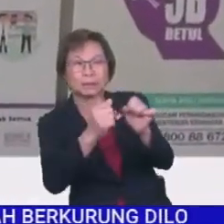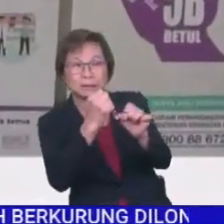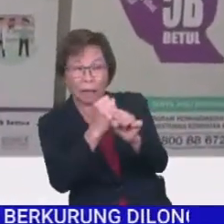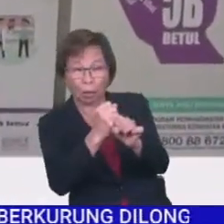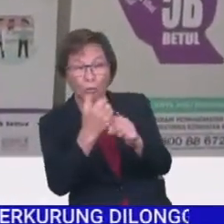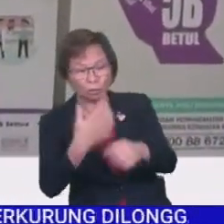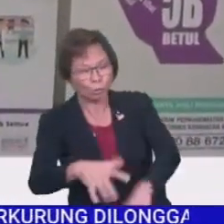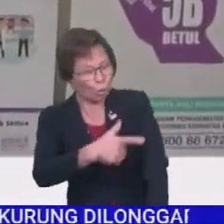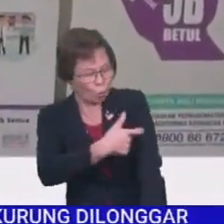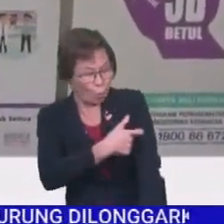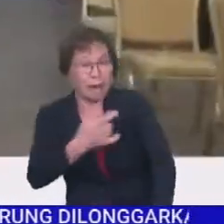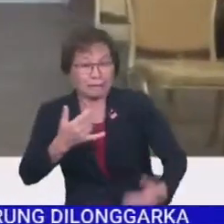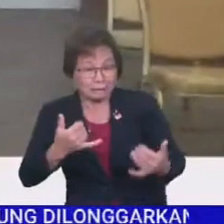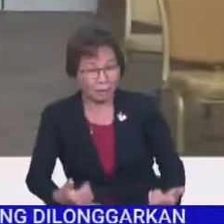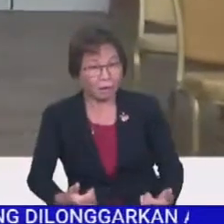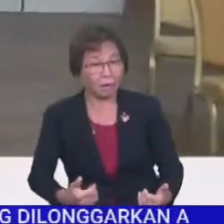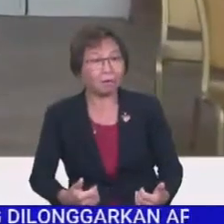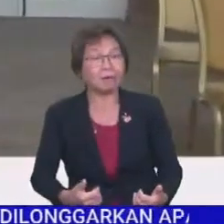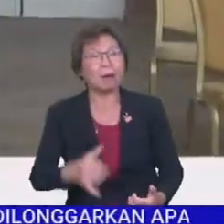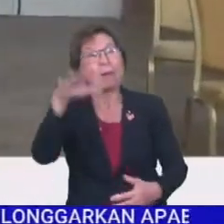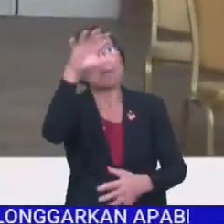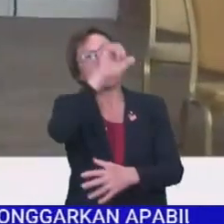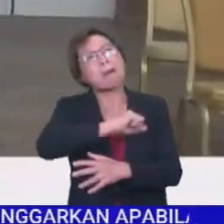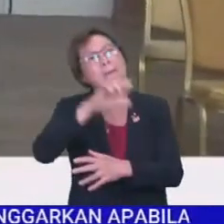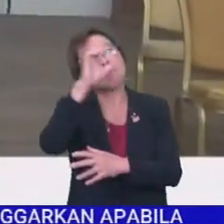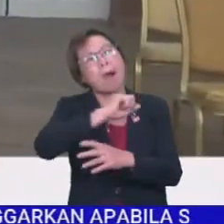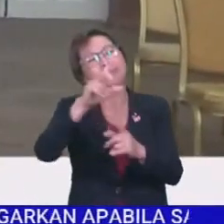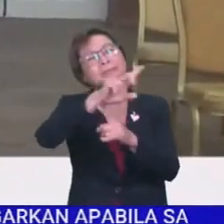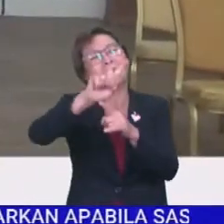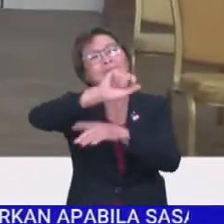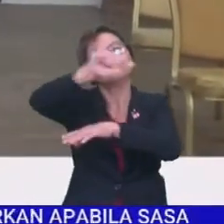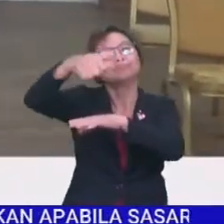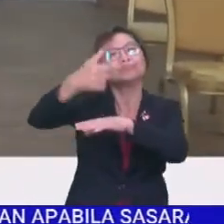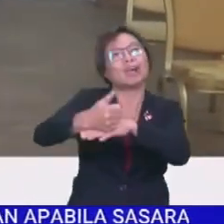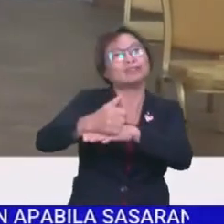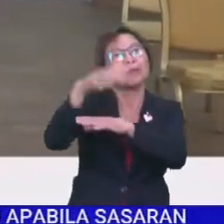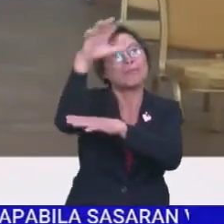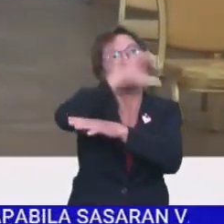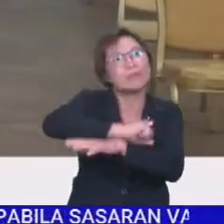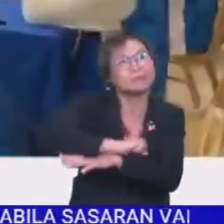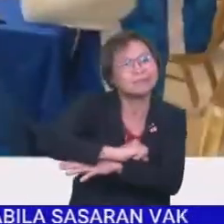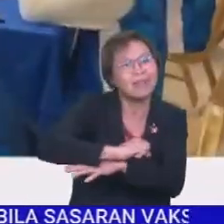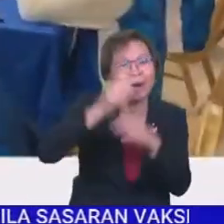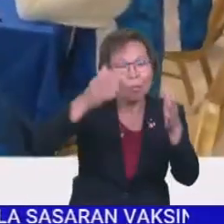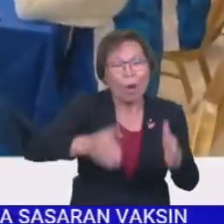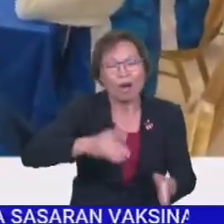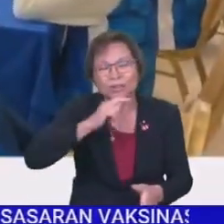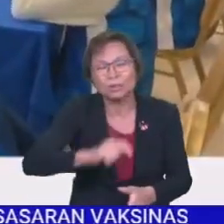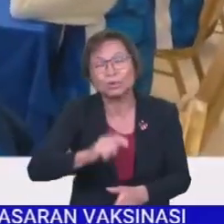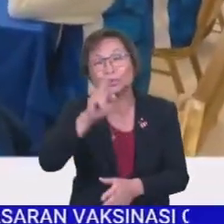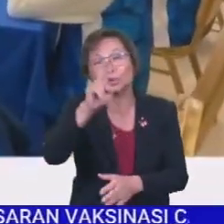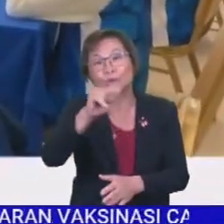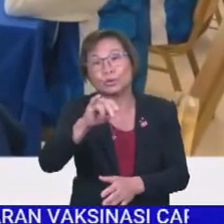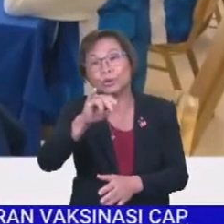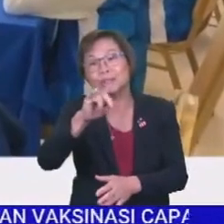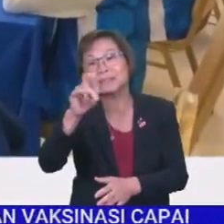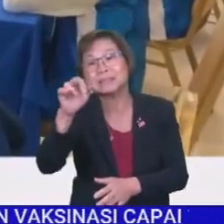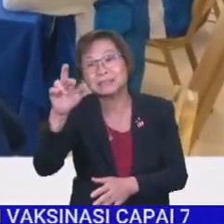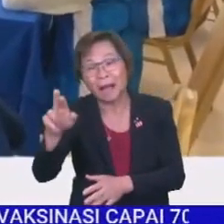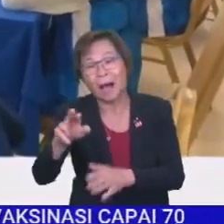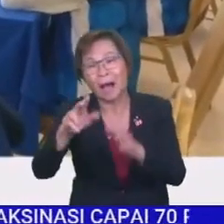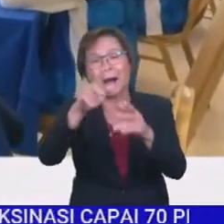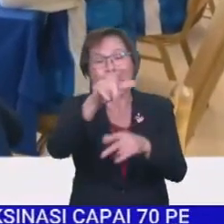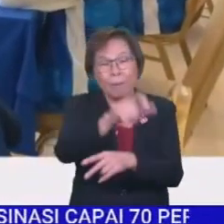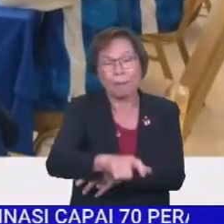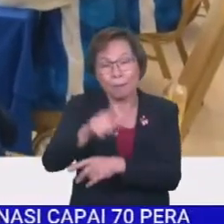menerima vaksin hari ini disebabkan tercicir daripada tarikh janji temu awal. Selain warga Emas, UNIZA juga memberi peluang kepada penduduk